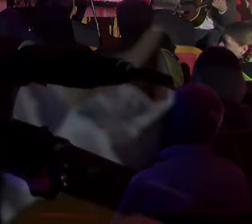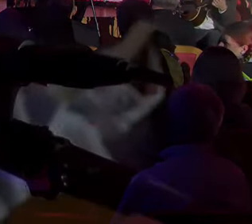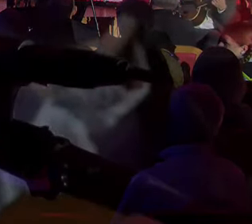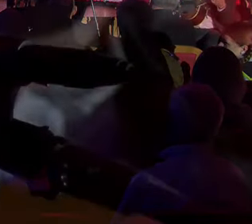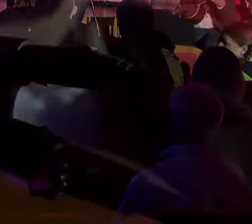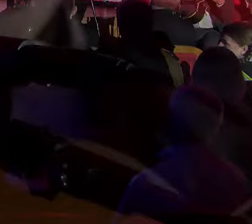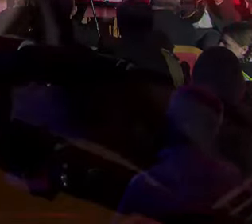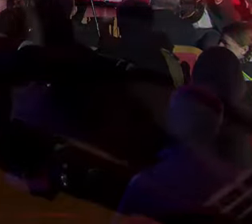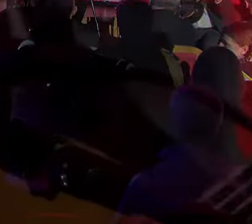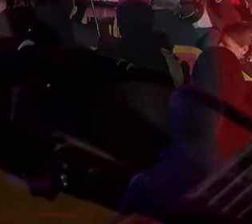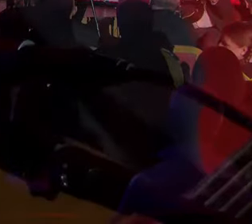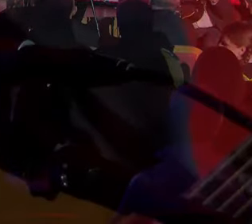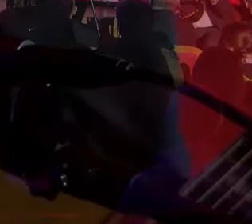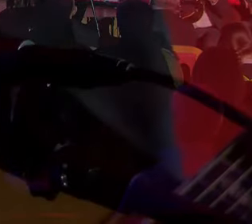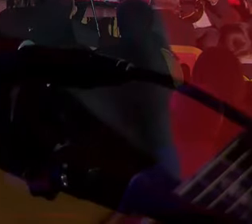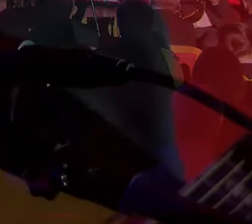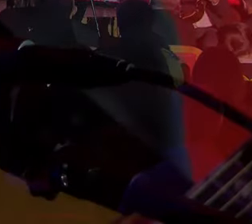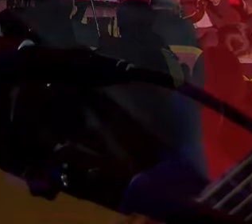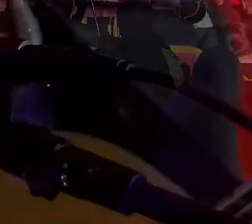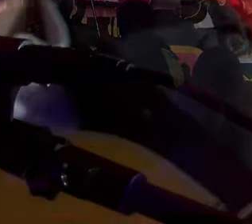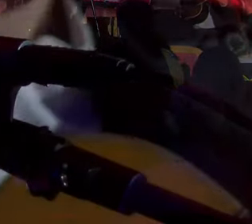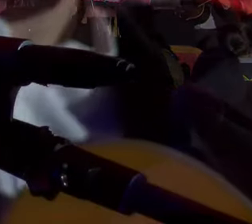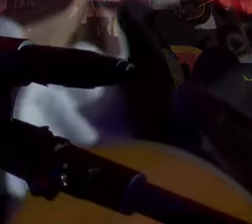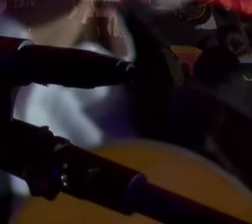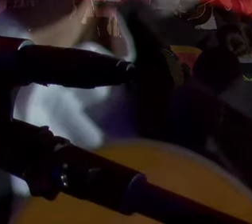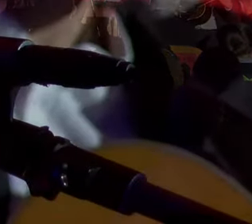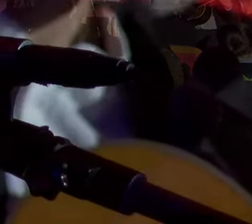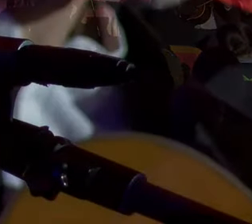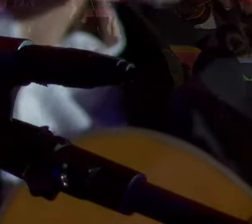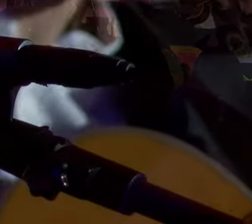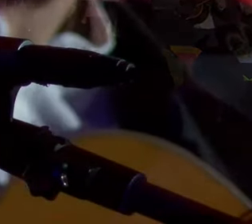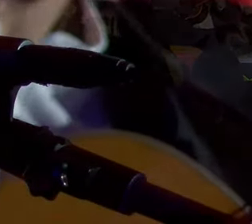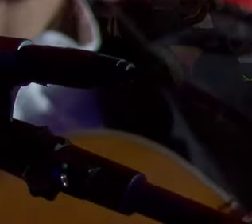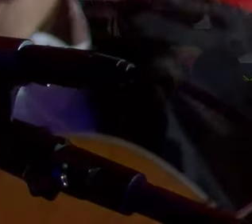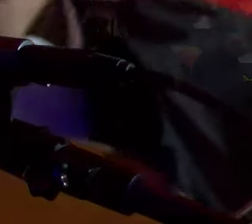na mdłe zioła padnie,